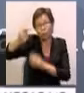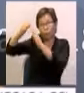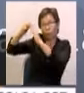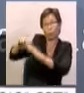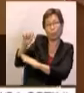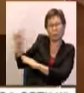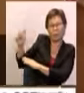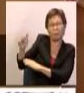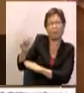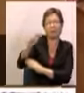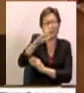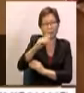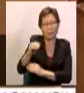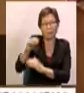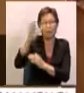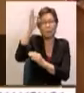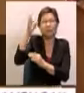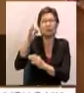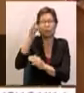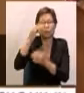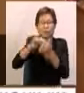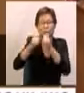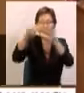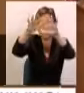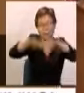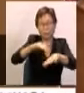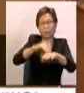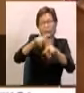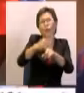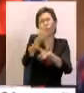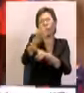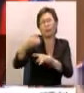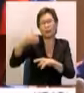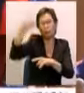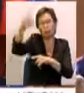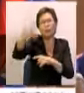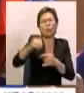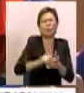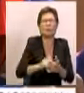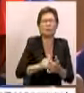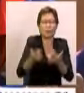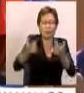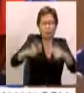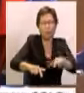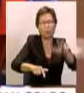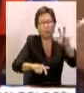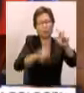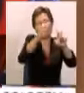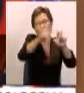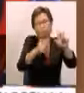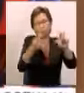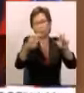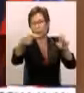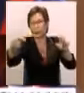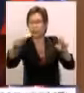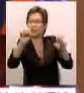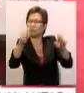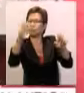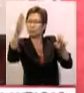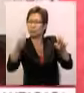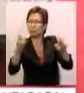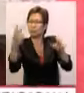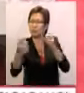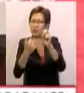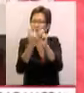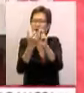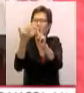dan Persekutuan Sukan SEA pada Januari depan. Edisi ke-30 Sukan SEA dijadualkan berlangsung dari 30 November hingga 10 Disember tahun